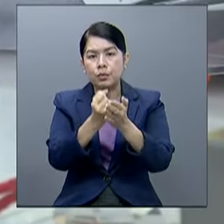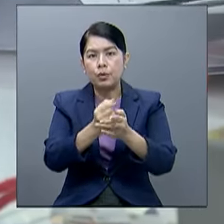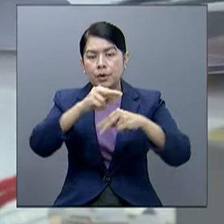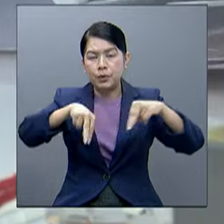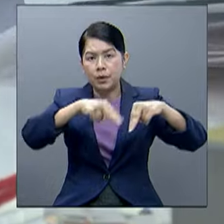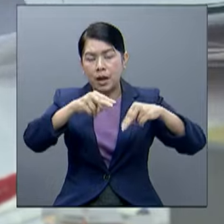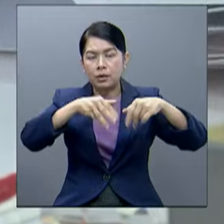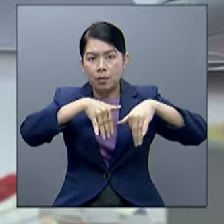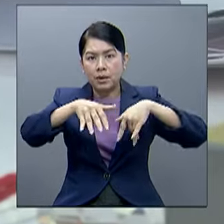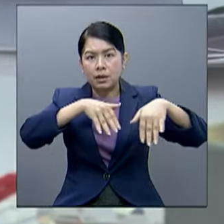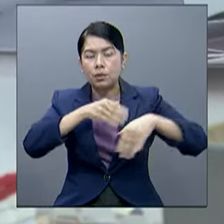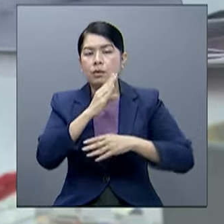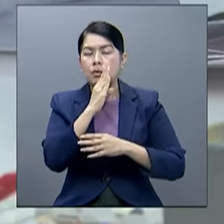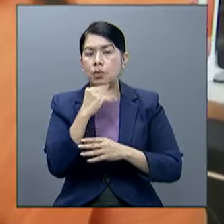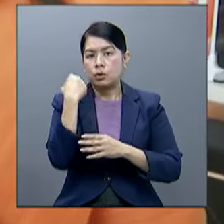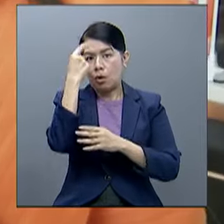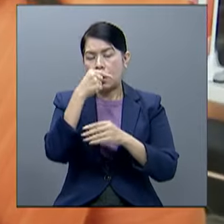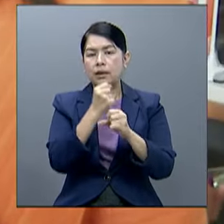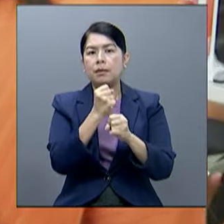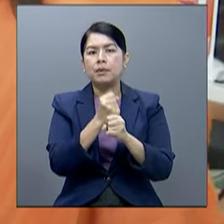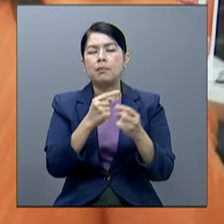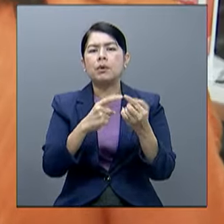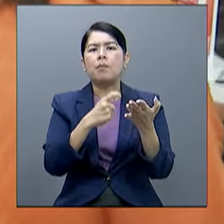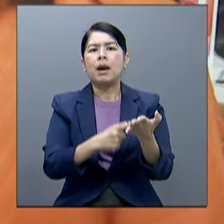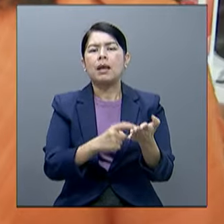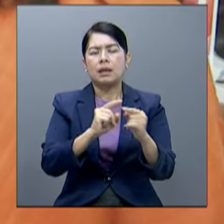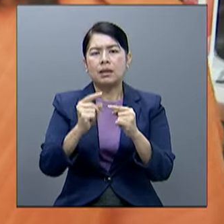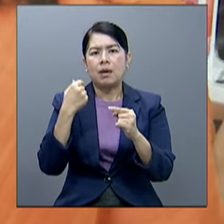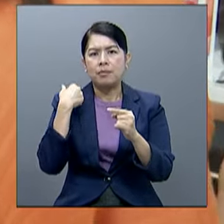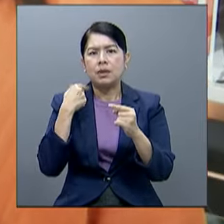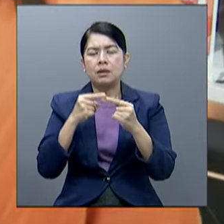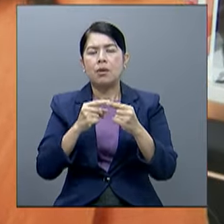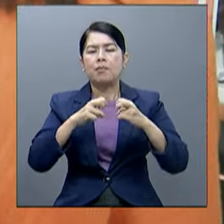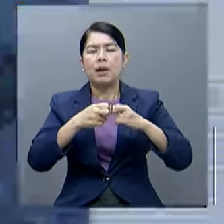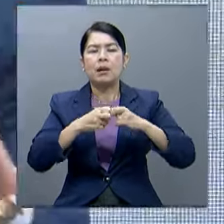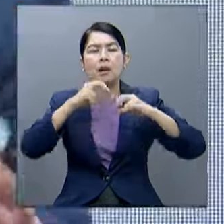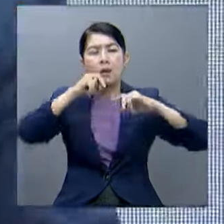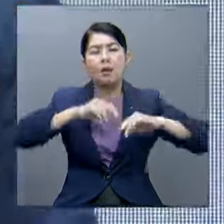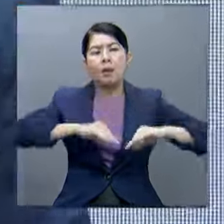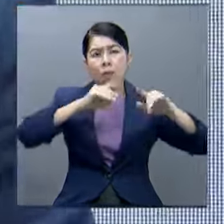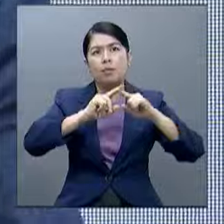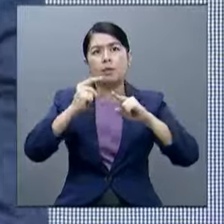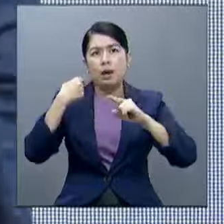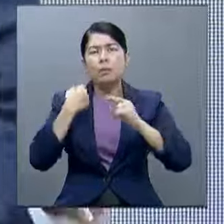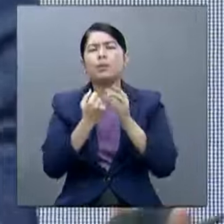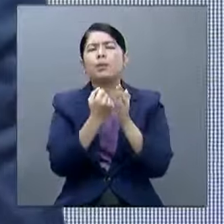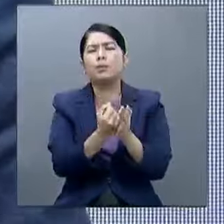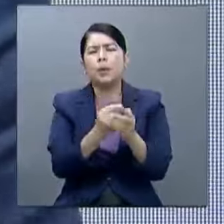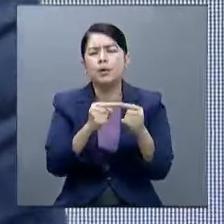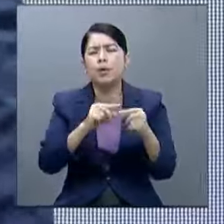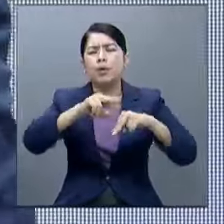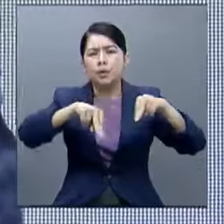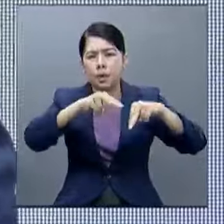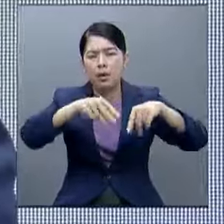กรมทัณฑ์อัคีภัยของธนาคารซึ่งคุ้มครองกรณีภัยธรรมชาติด้วยเพื่อเป็นการบรรเทาความเดือดร้อนให้